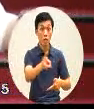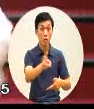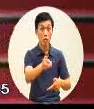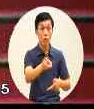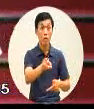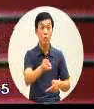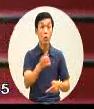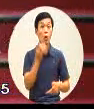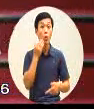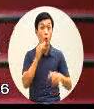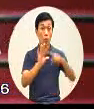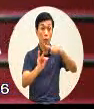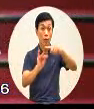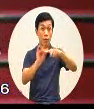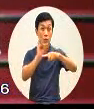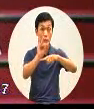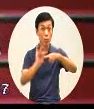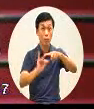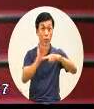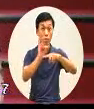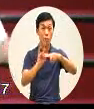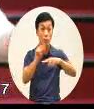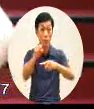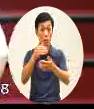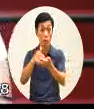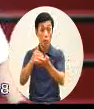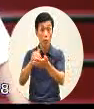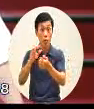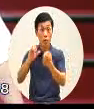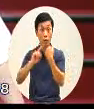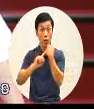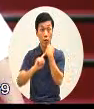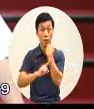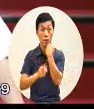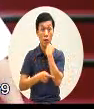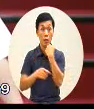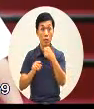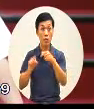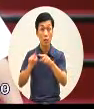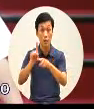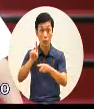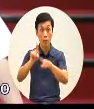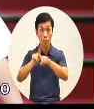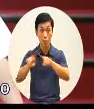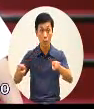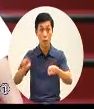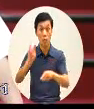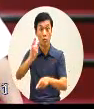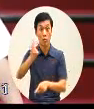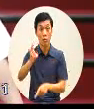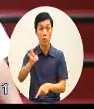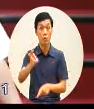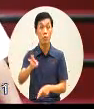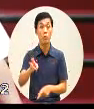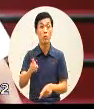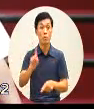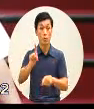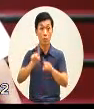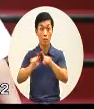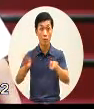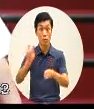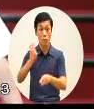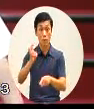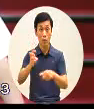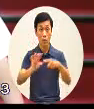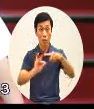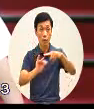以100%，以恁的计算方式嘛是30万，一平30万，一平30万以